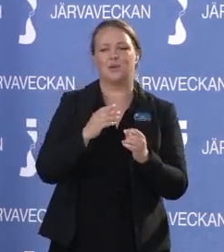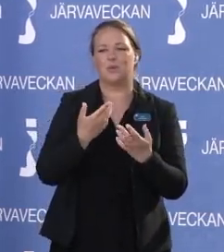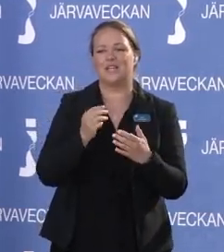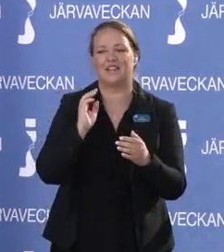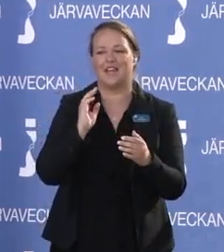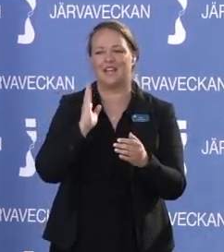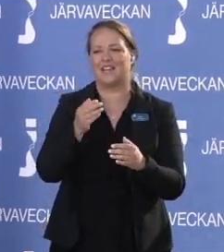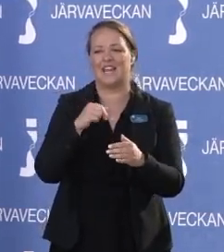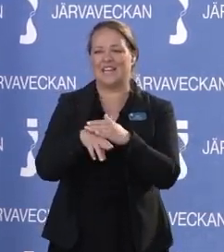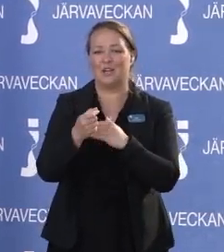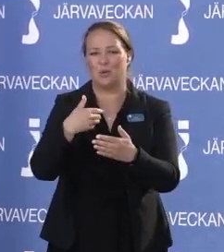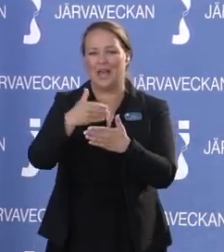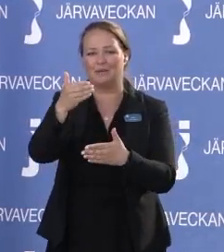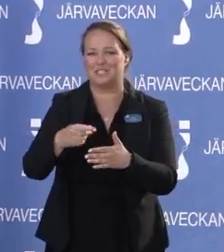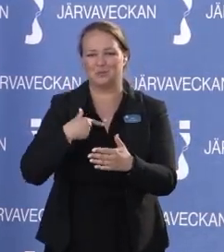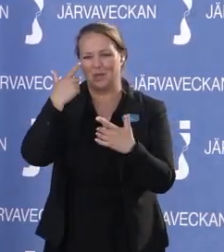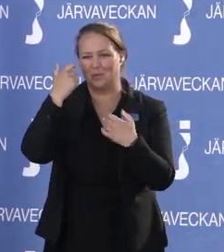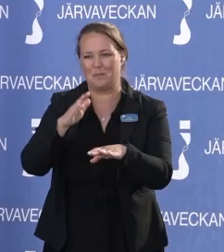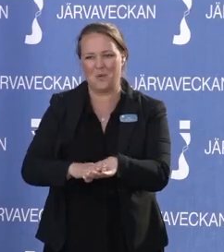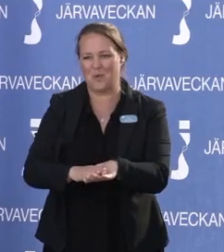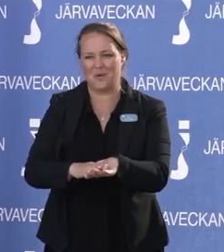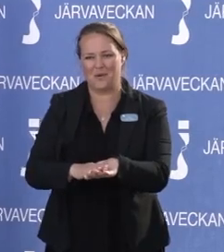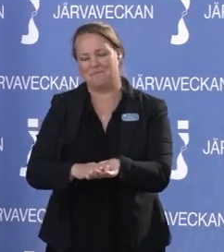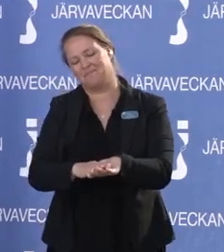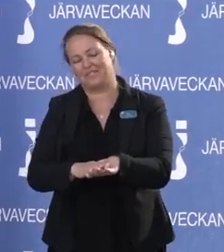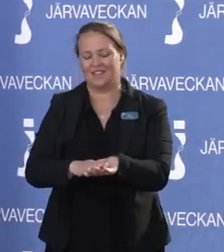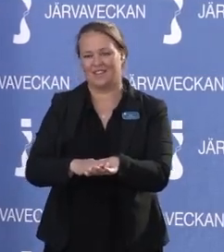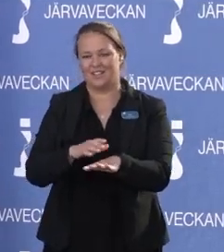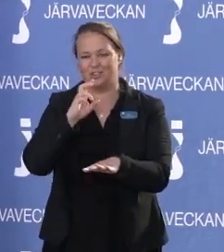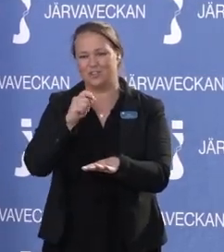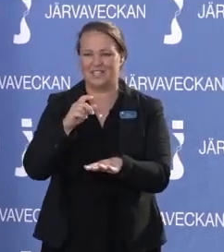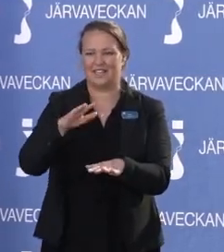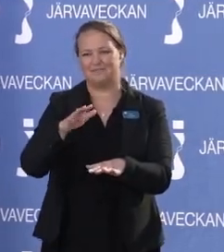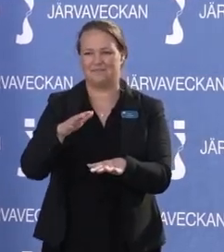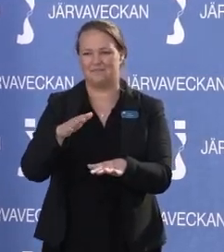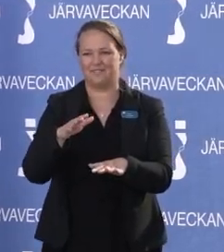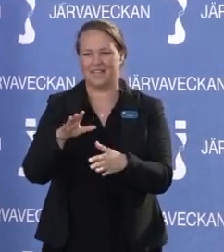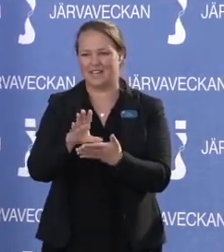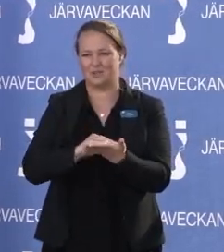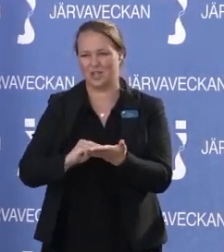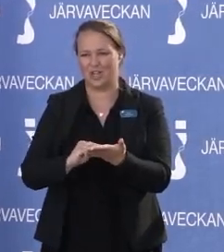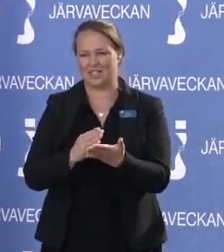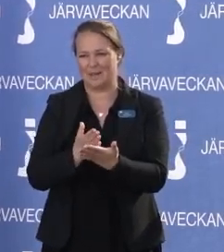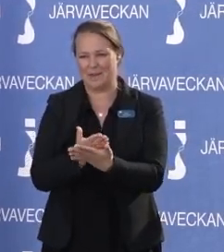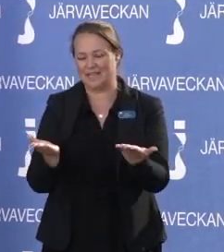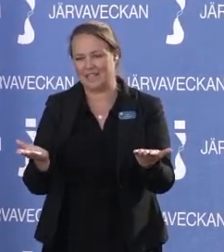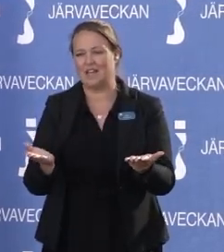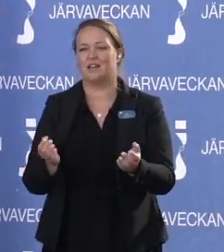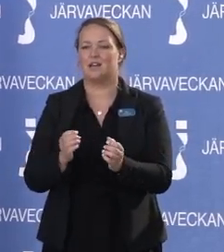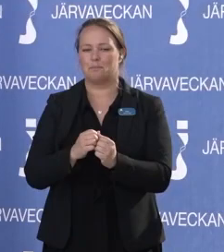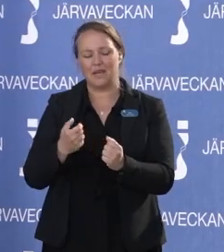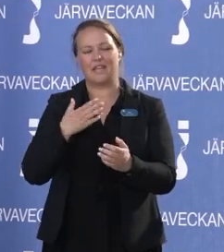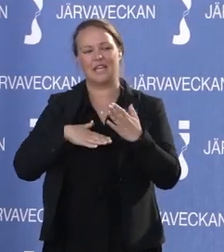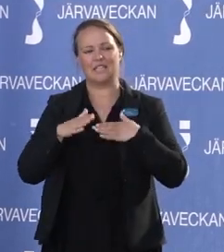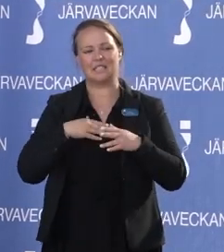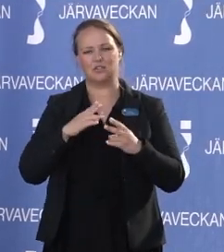att det är lite vanskligt det där. Men sen så är det intressant, som jag tror också att Agnes nämnde här, att